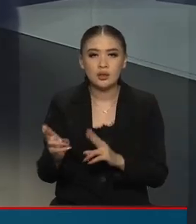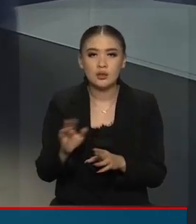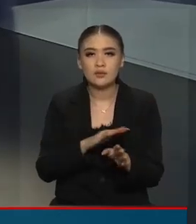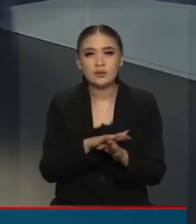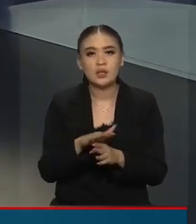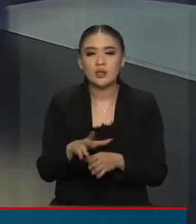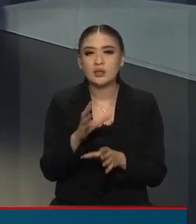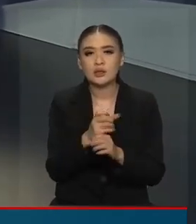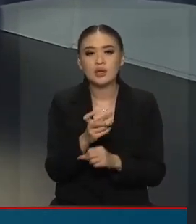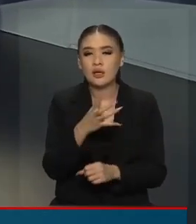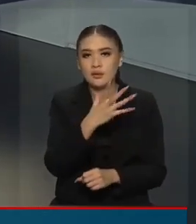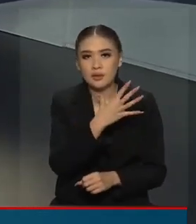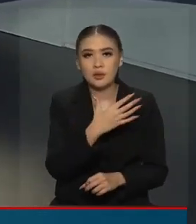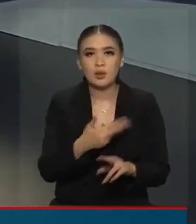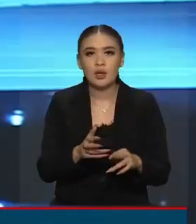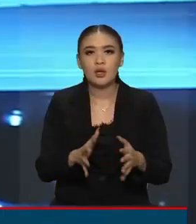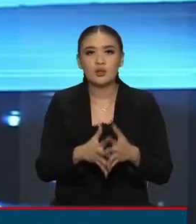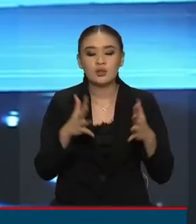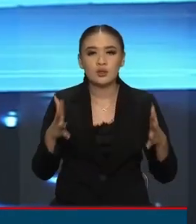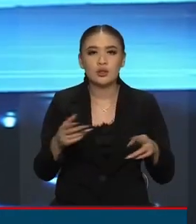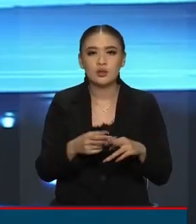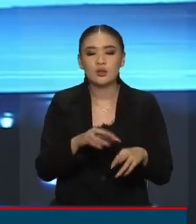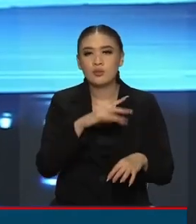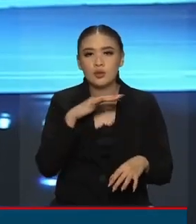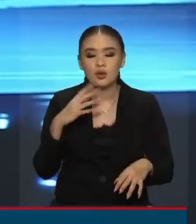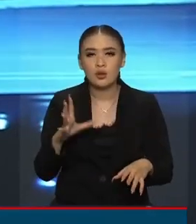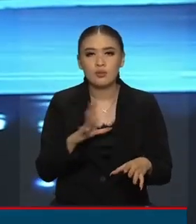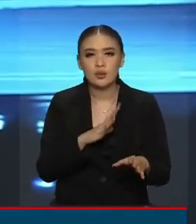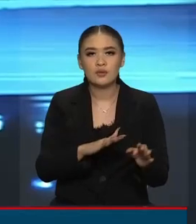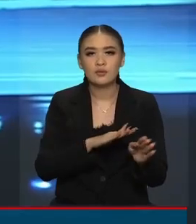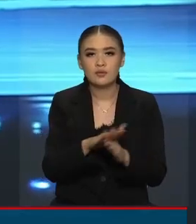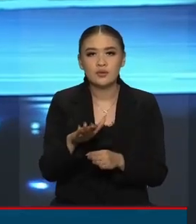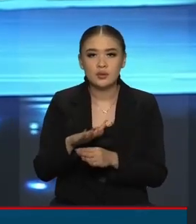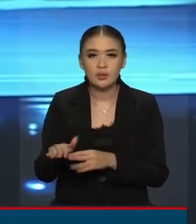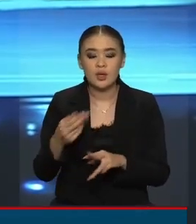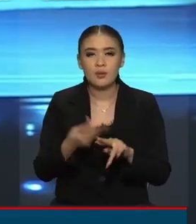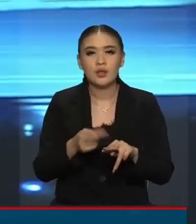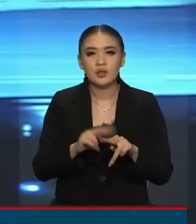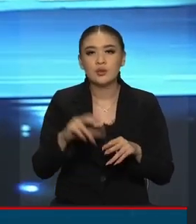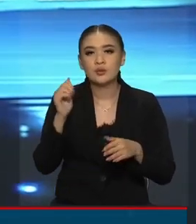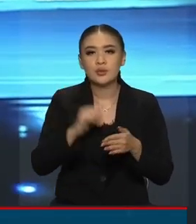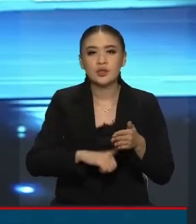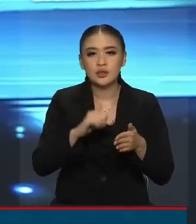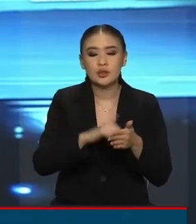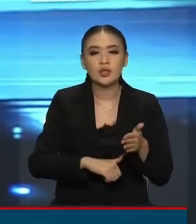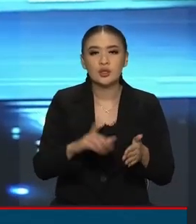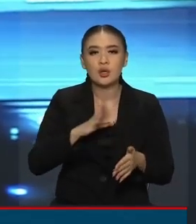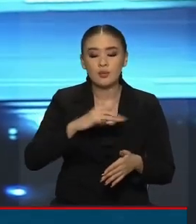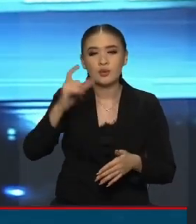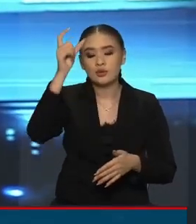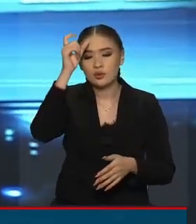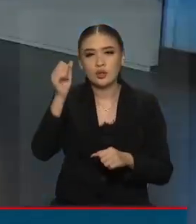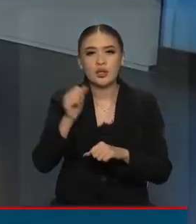қысқа мерзімде үлкен және де көп нәтижеге жетіп отырды. Сол себептен енді Түркия